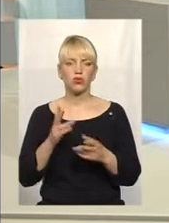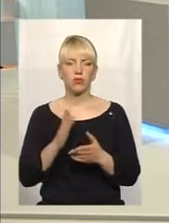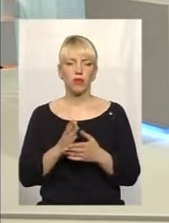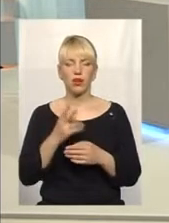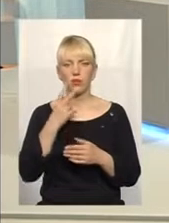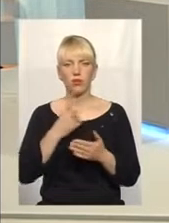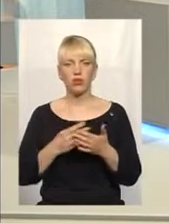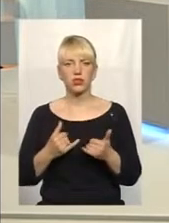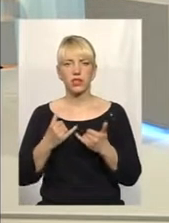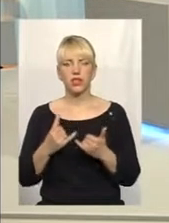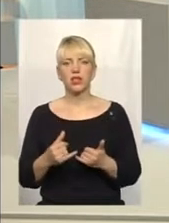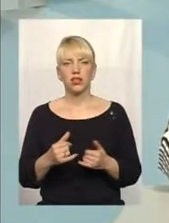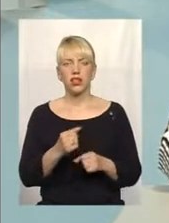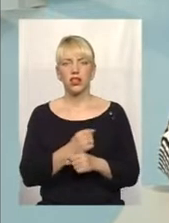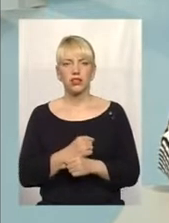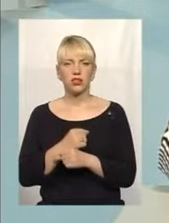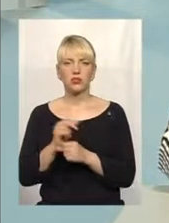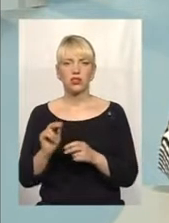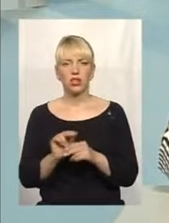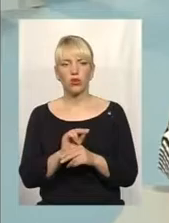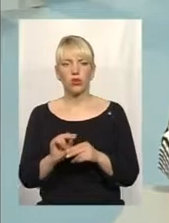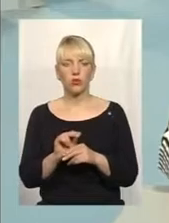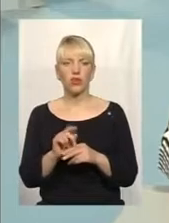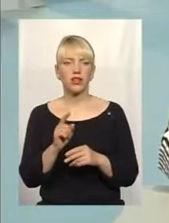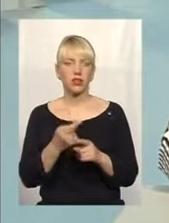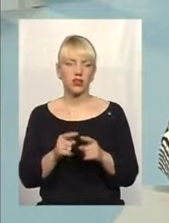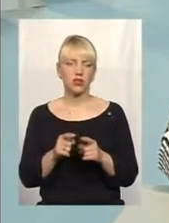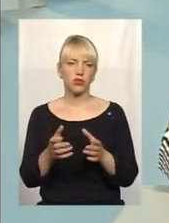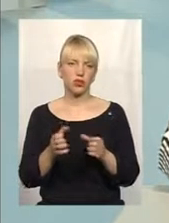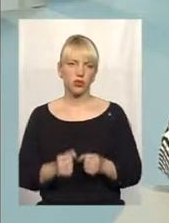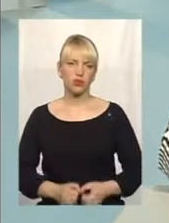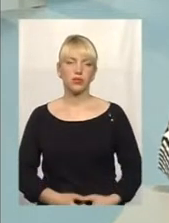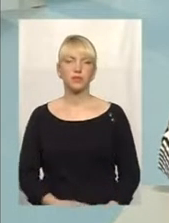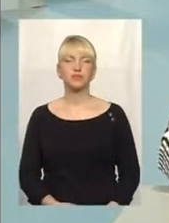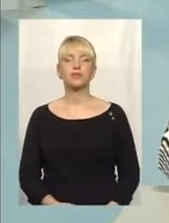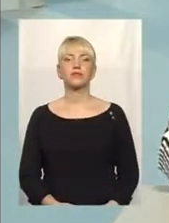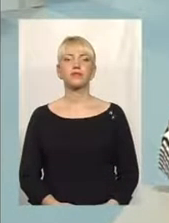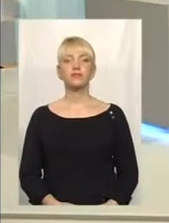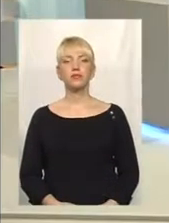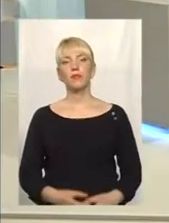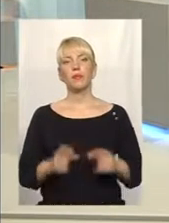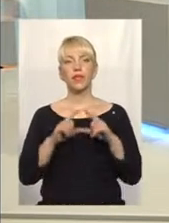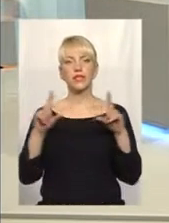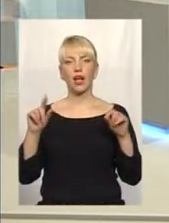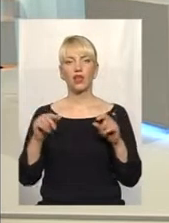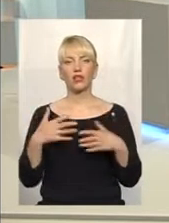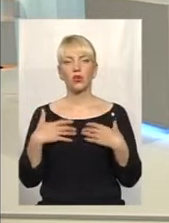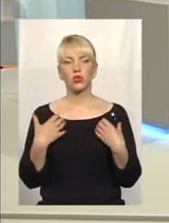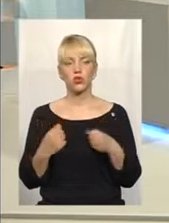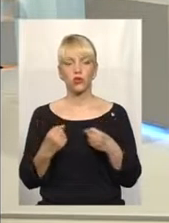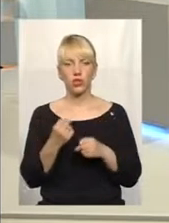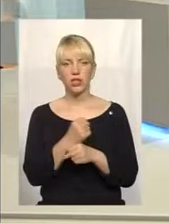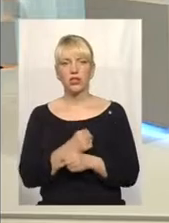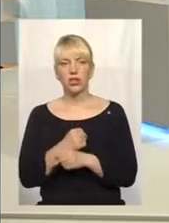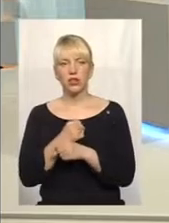має покази для саме санаторно-курортного лікування, він їх, як правило, отримує. заклади оздоровчого